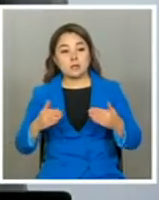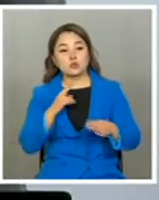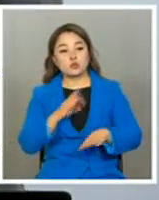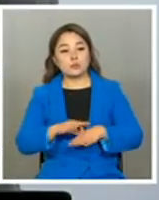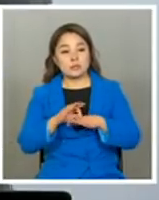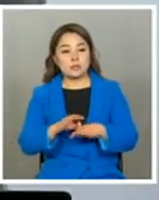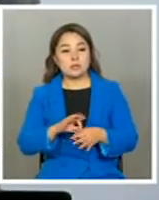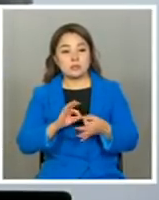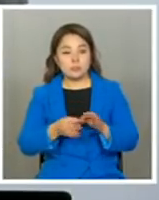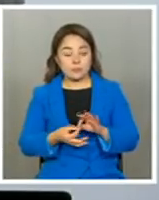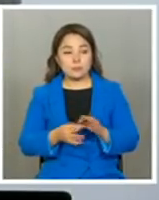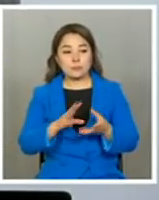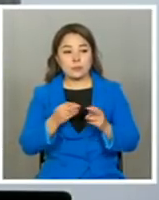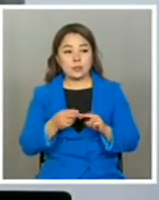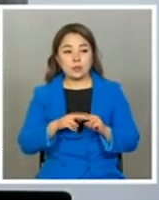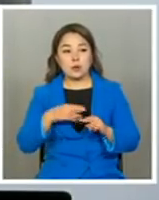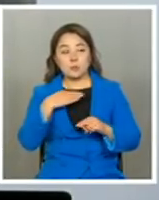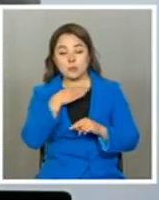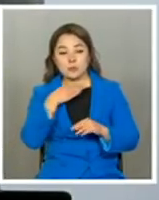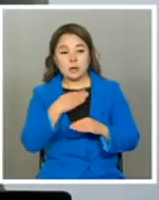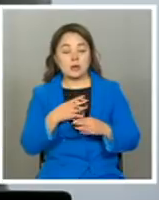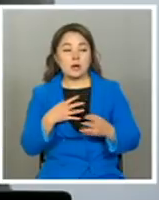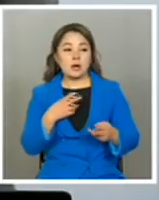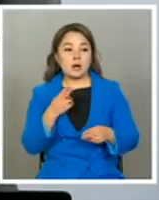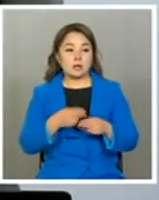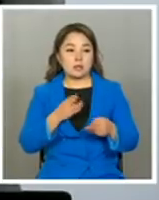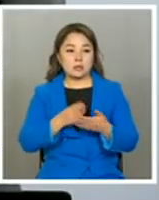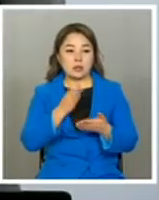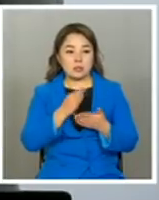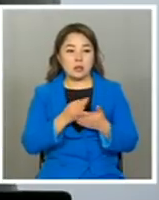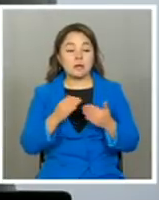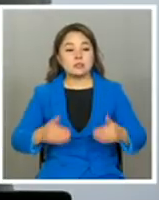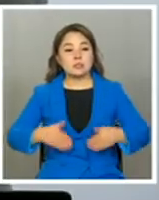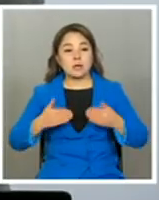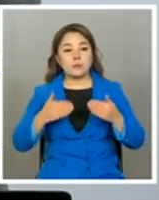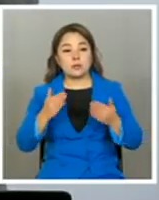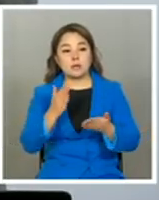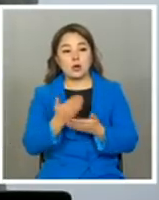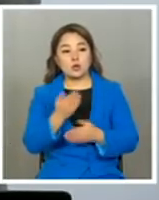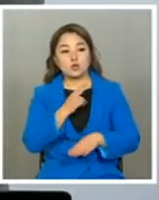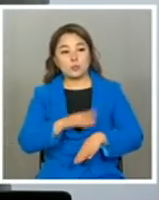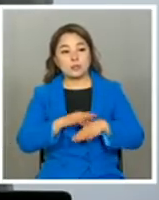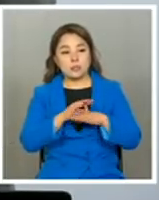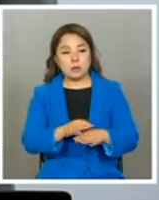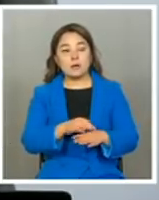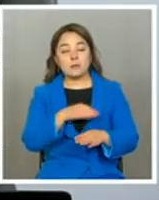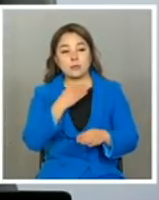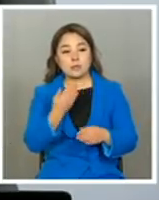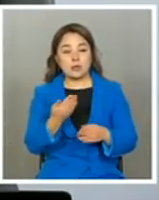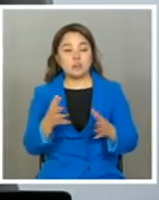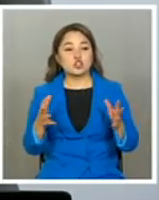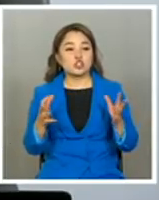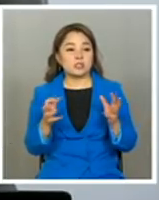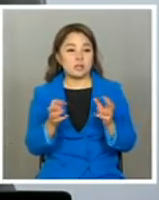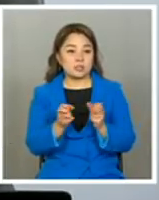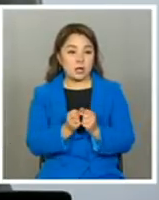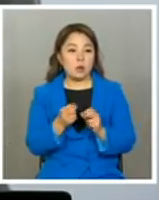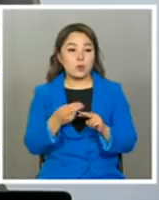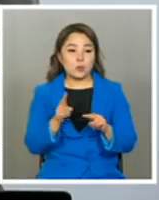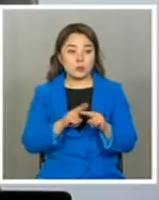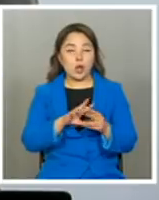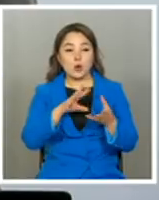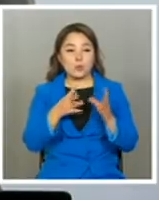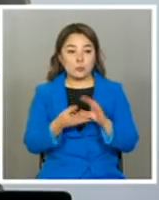кезінде бұлшықеттер қатаяды. Ал динамикалық жұмыс кезінде бұлшықеттер жиырылады. Яғни